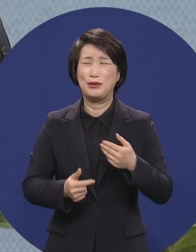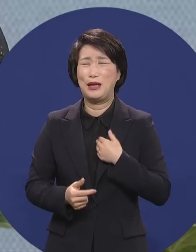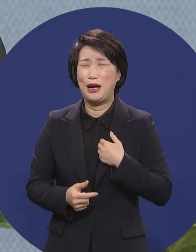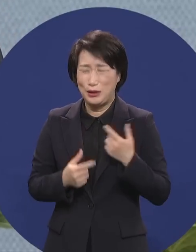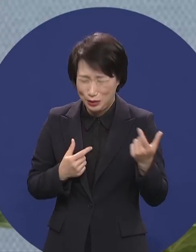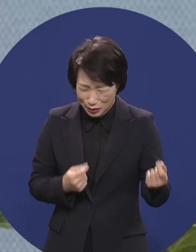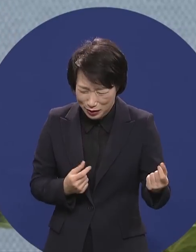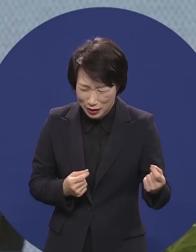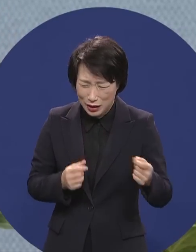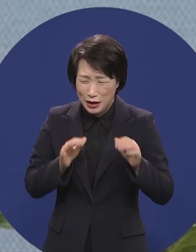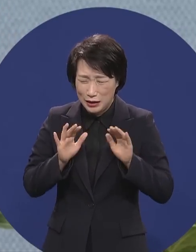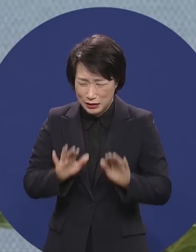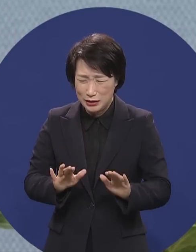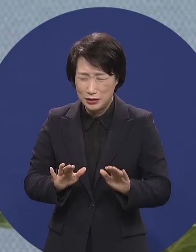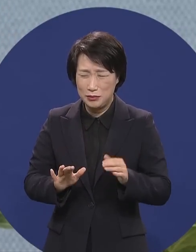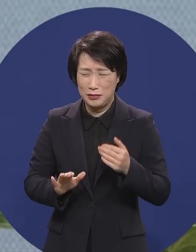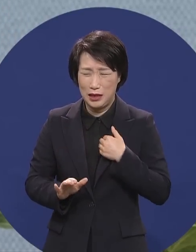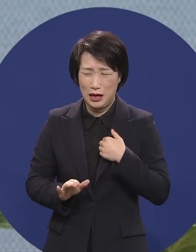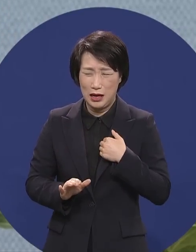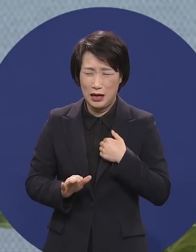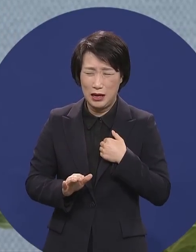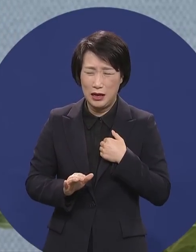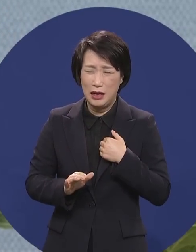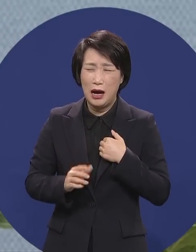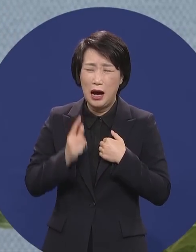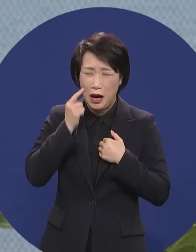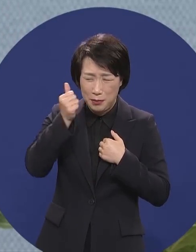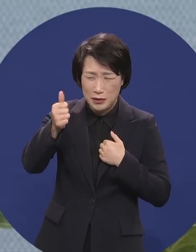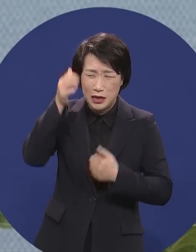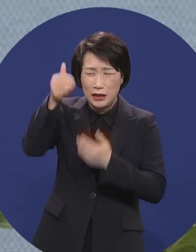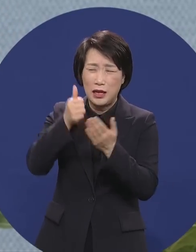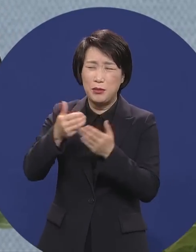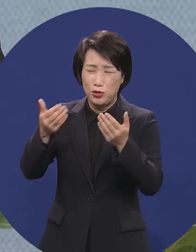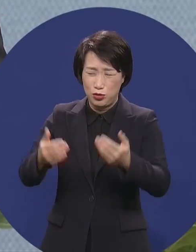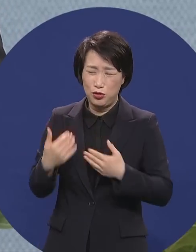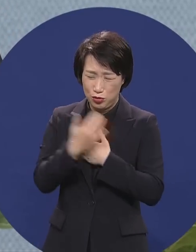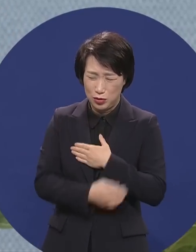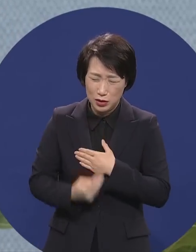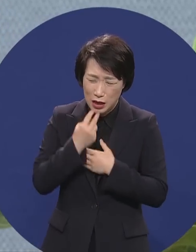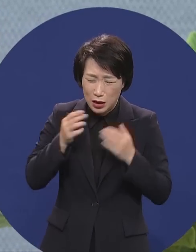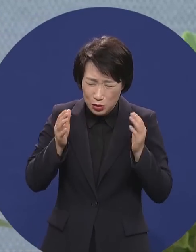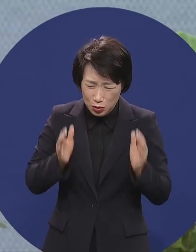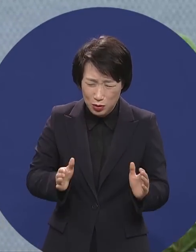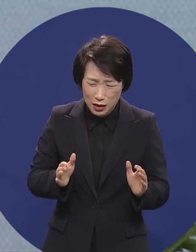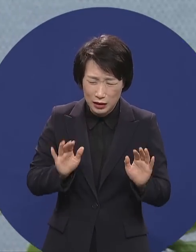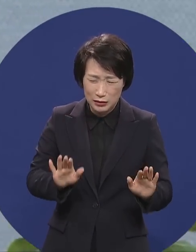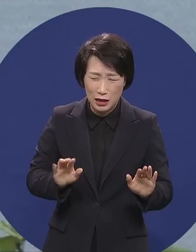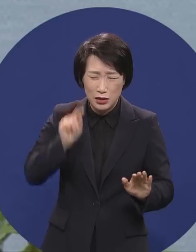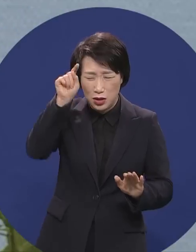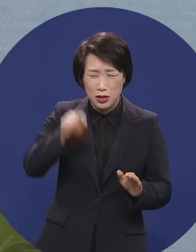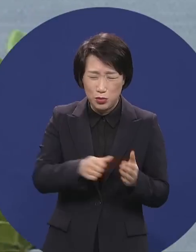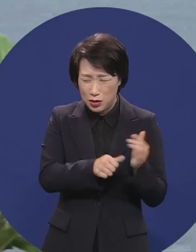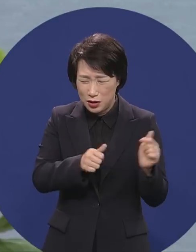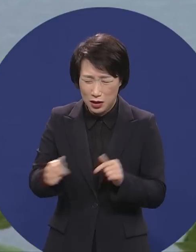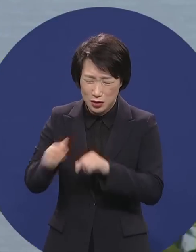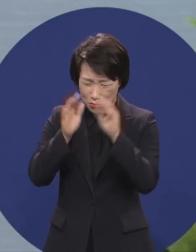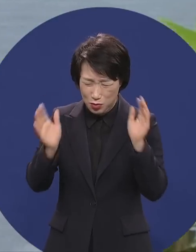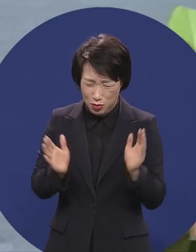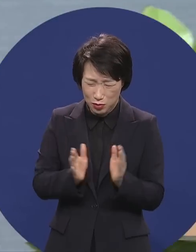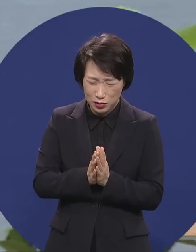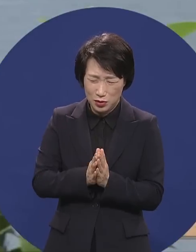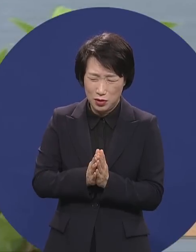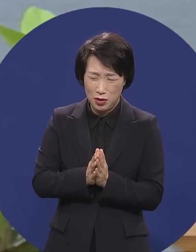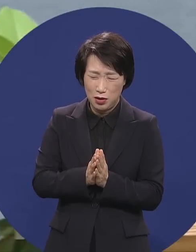바로 오늘 이 시대에 아버지가 주신 육신의 때를, 천지만물의 모든 만물을